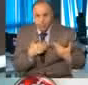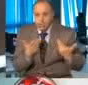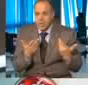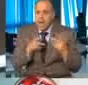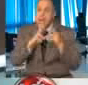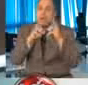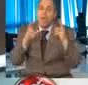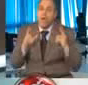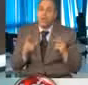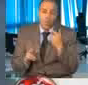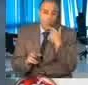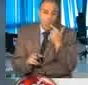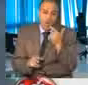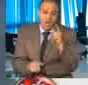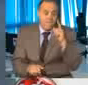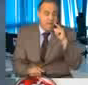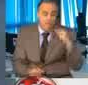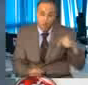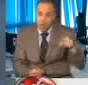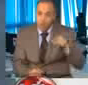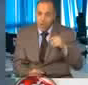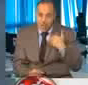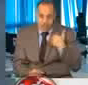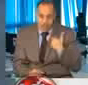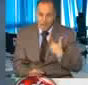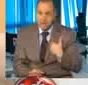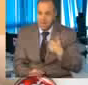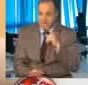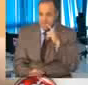واللوحات هذه قاموا بها فنانات، أنا واحدة من الناس